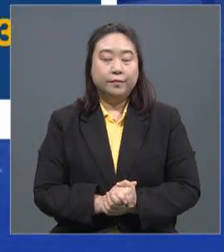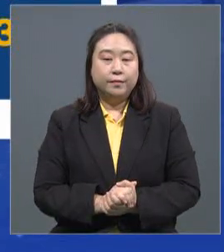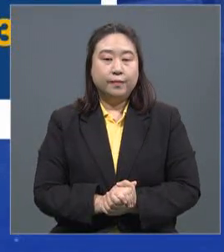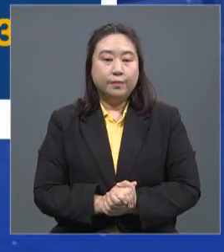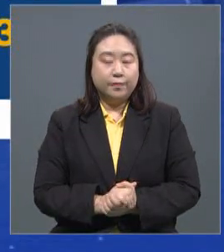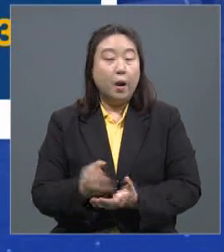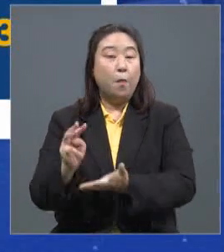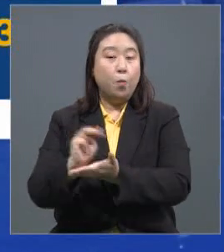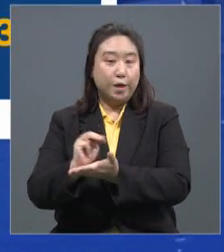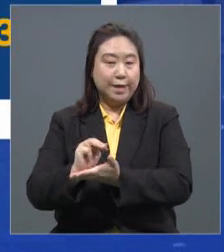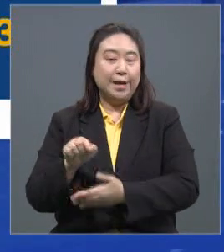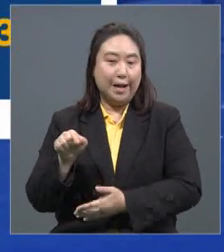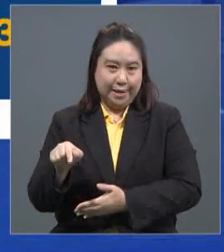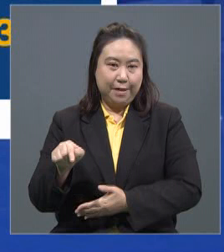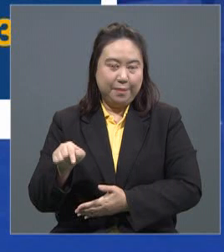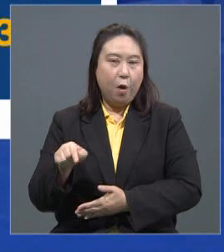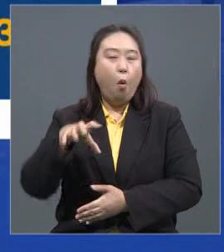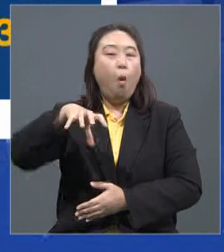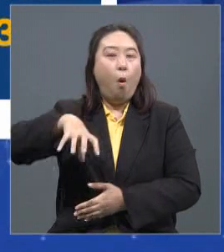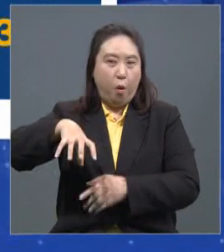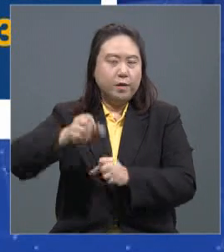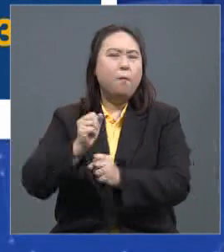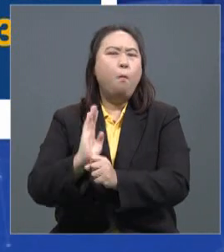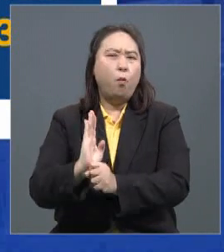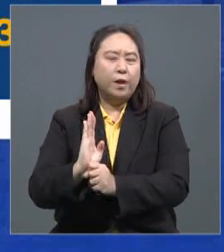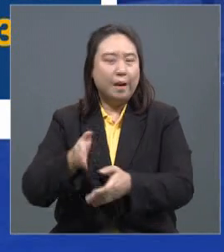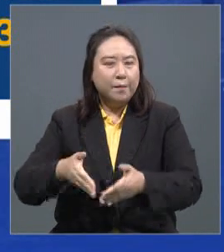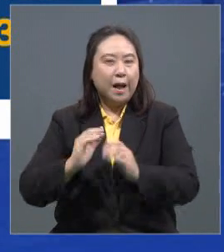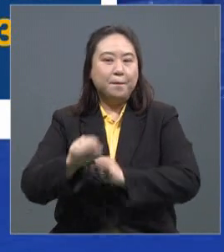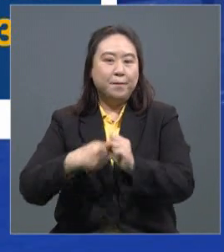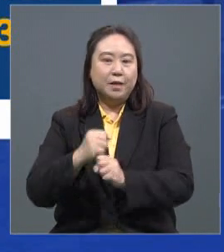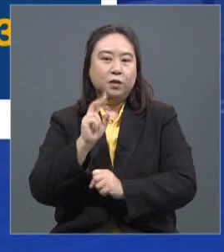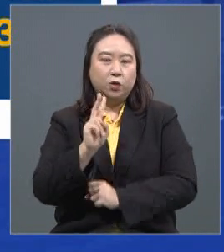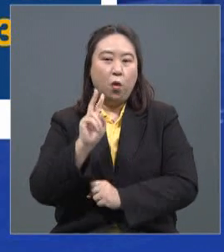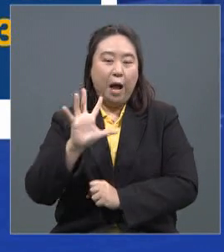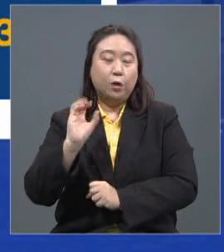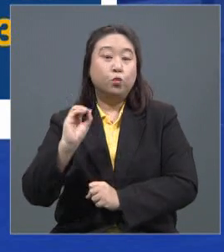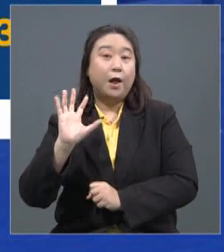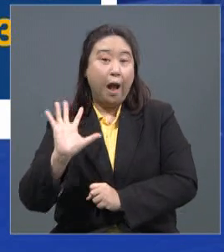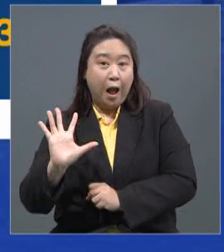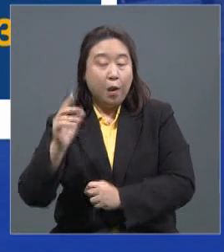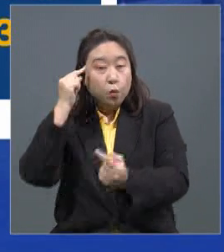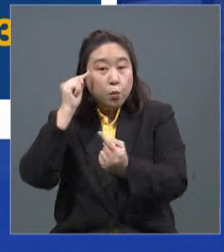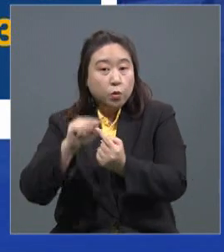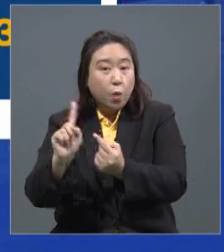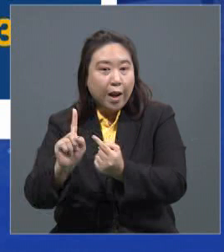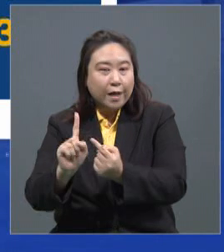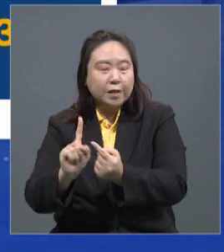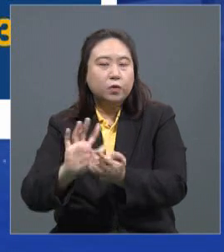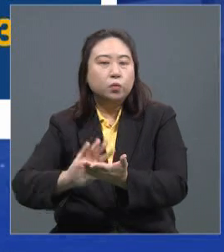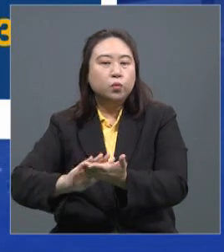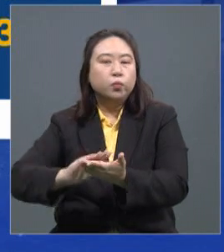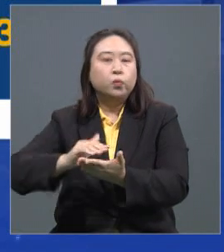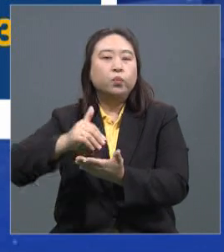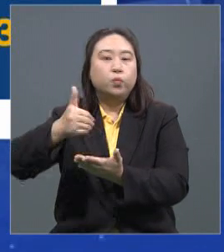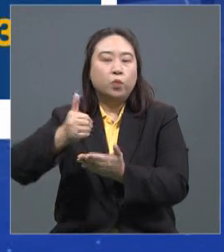ว่าเป็นองค์กรสาธารณกุศลจัดตั้งขึ้นเมื่อปี2505ค่ะมีวัตถุประสงค์เพื่อส่งเสริมฟื้นฟูสมรรถภาพด้านต่าง